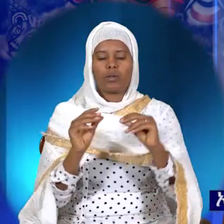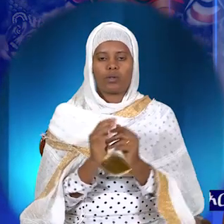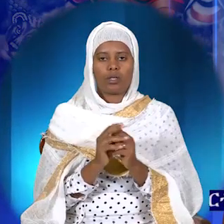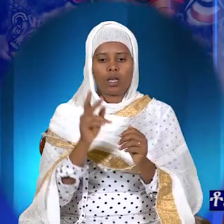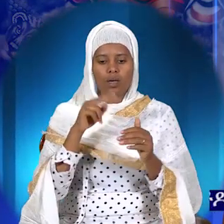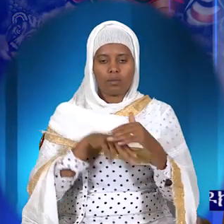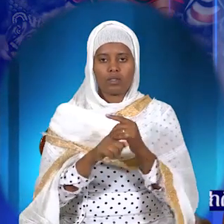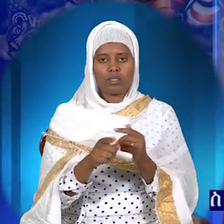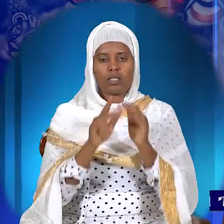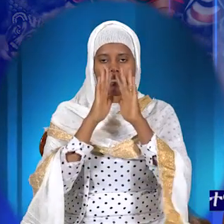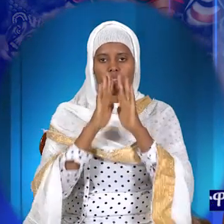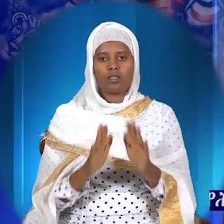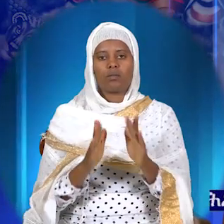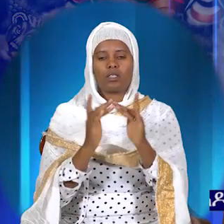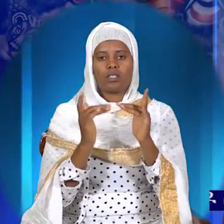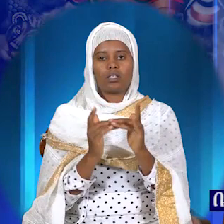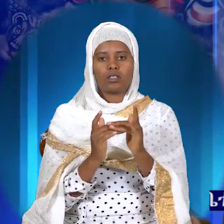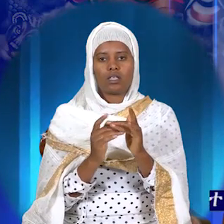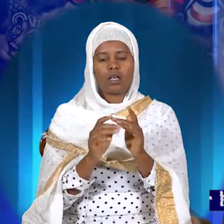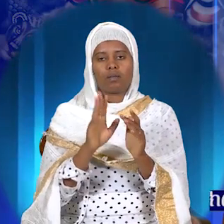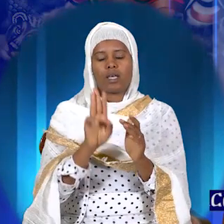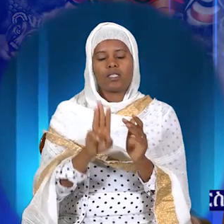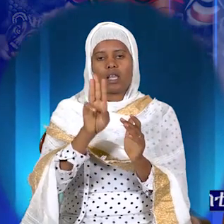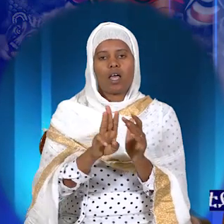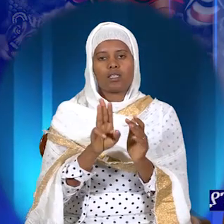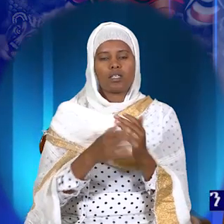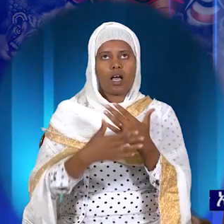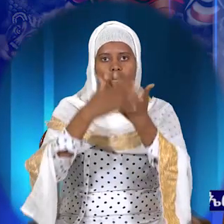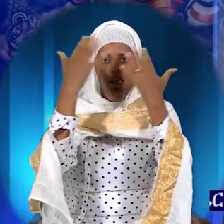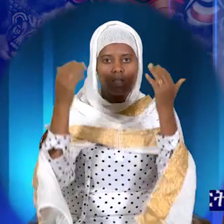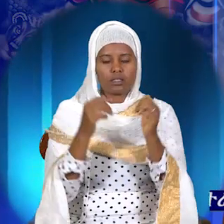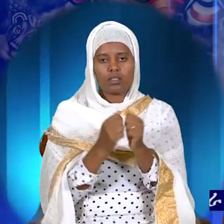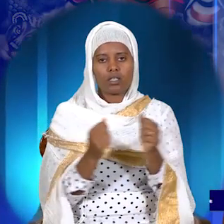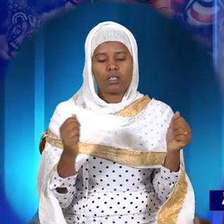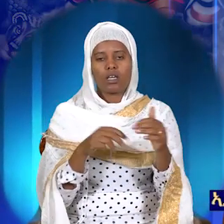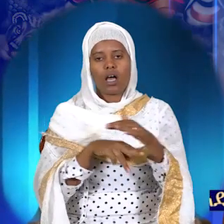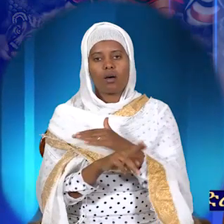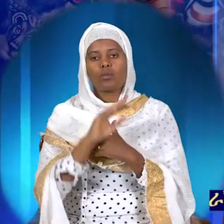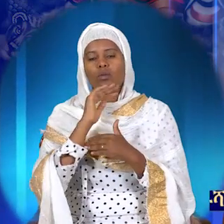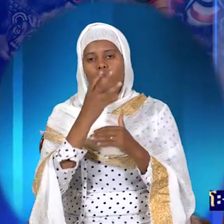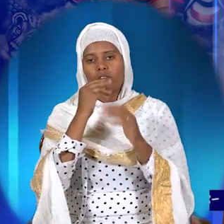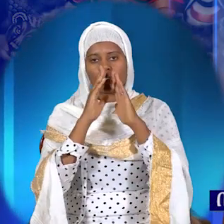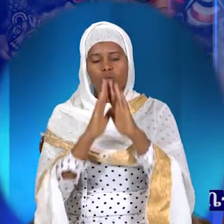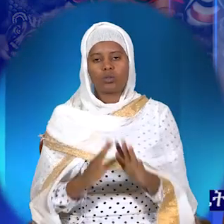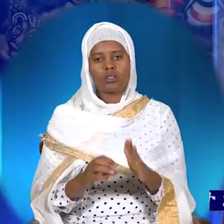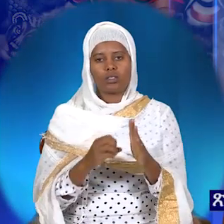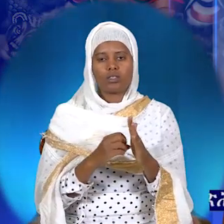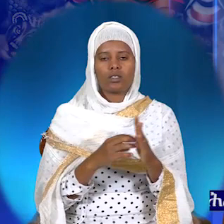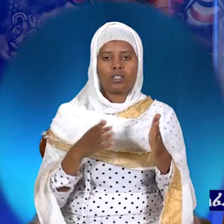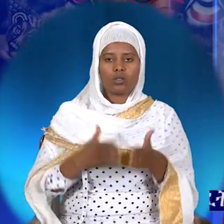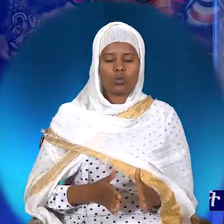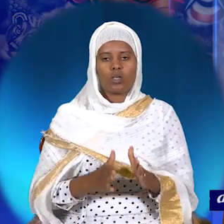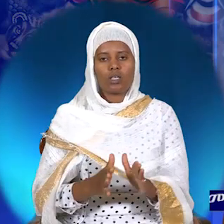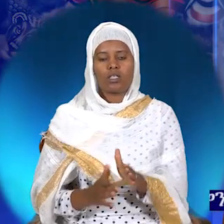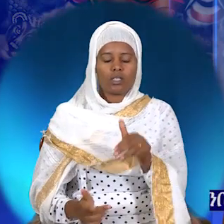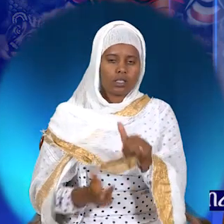يقبع النايو عبزي نايك الدس بيتك رسيان عبناي سلاسي الجلالسة عقن عب نولدن منفس قدوس سلاز